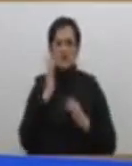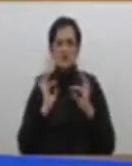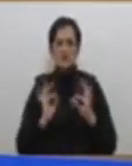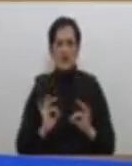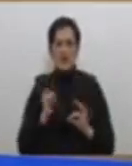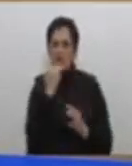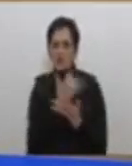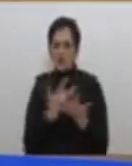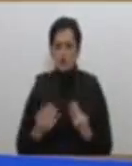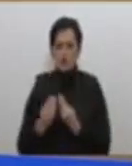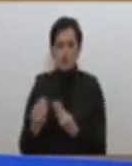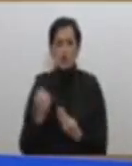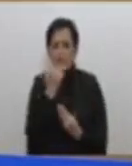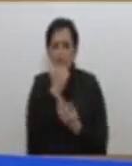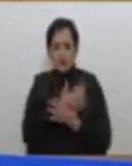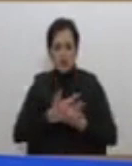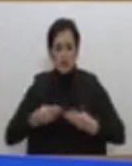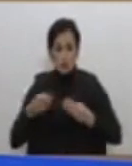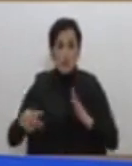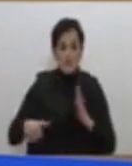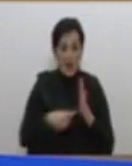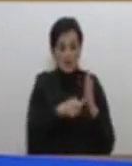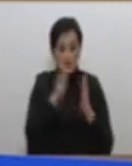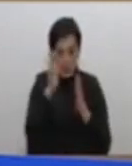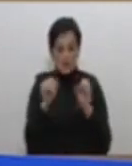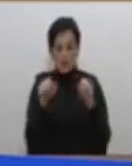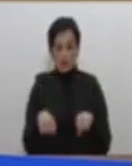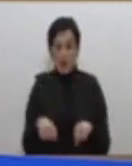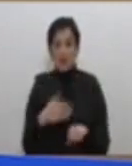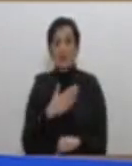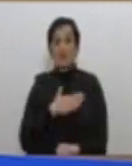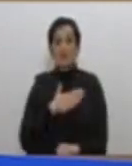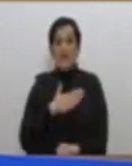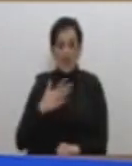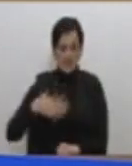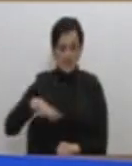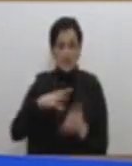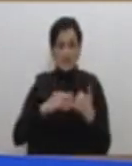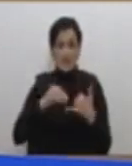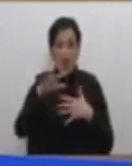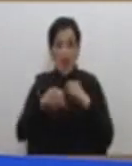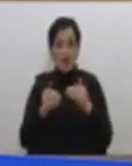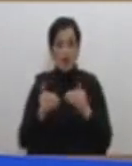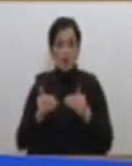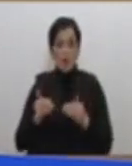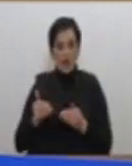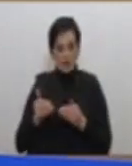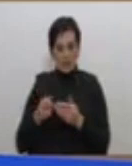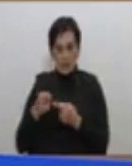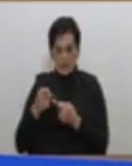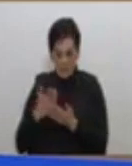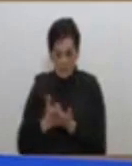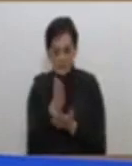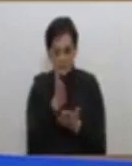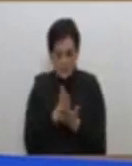ინსტრუმენტებით. ინსტრუმენტებით, რომლის მეშვეობითაც იქნება შესაძლებელი ჩვენი ქვეყნის დეოკუპაციის მიზნის მიღწევა. Მიზნისა,